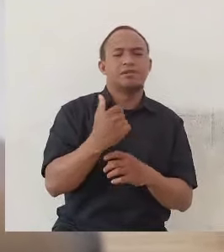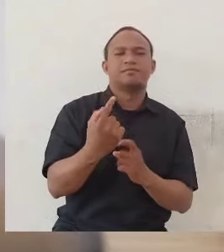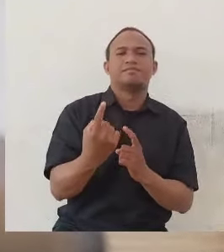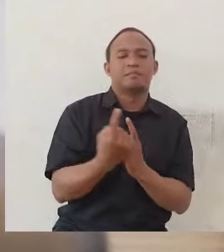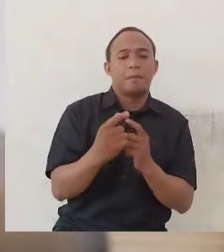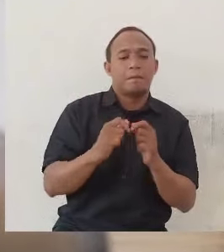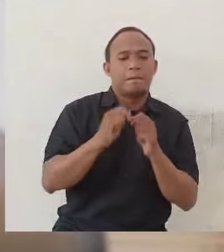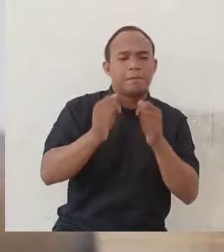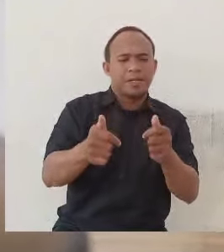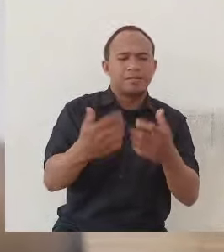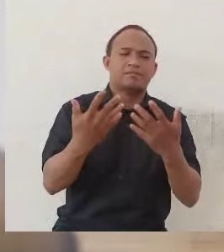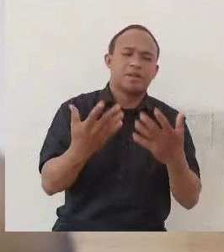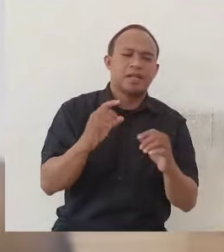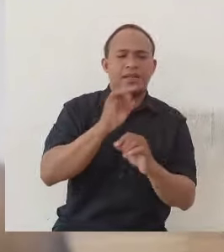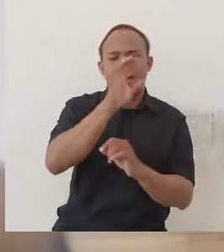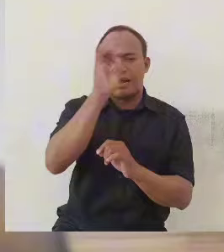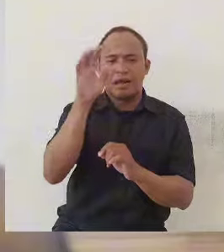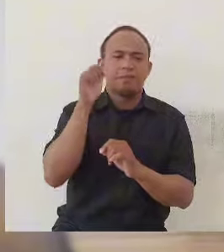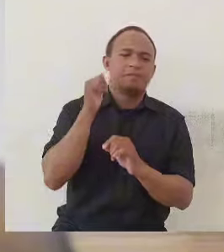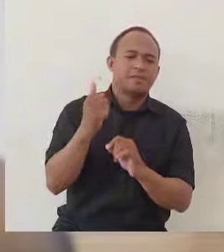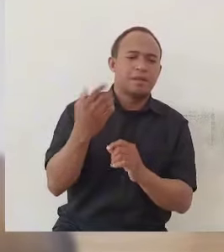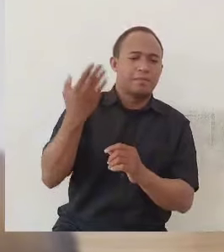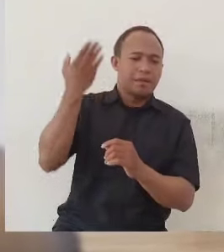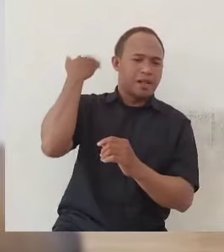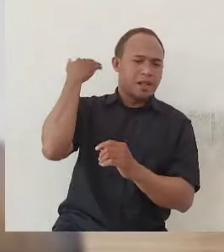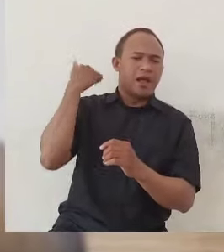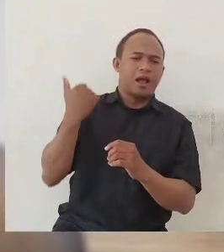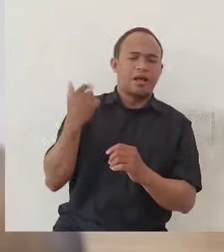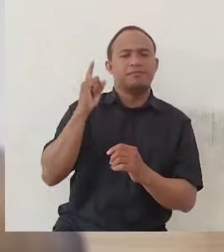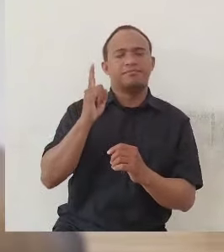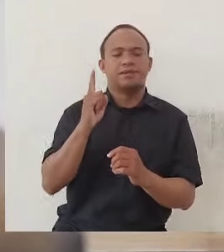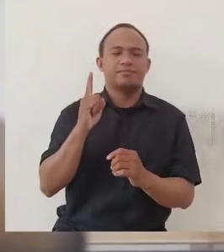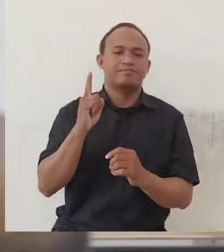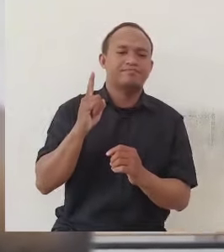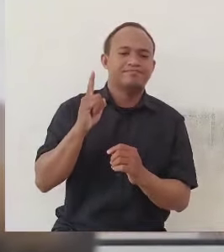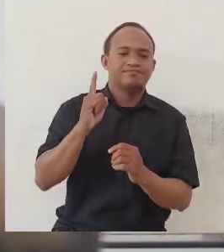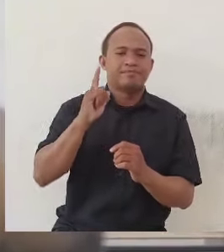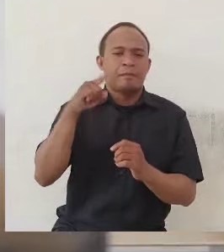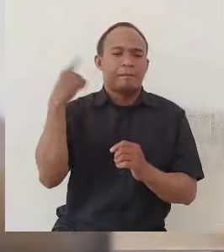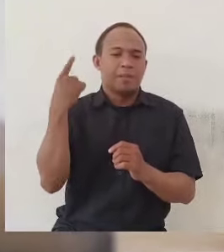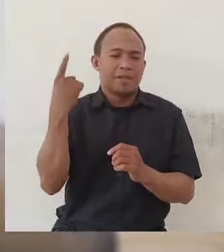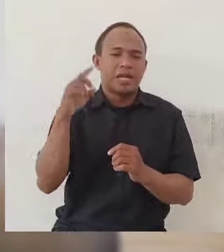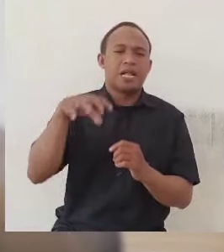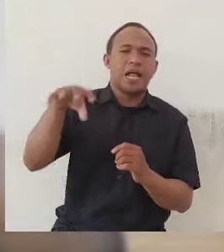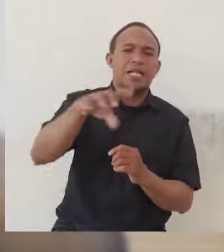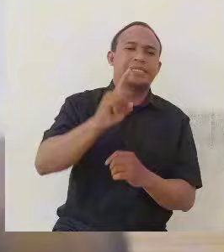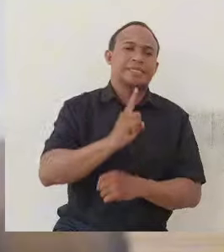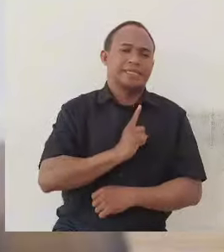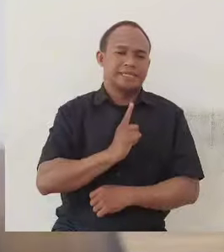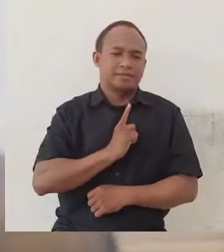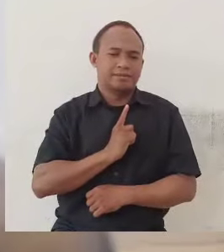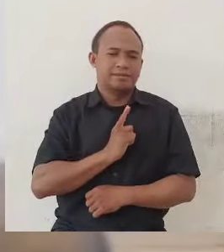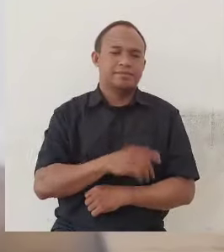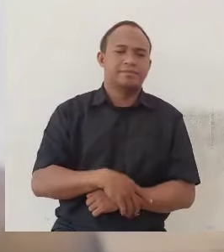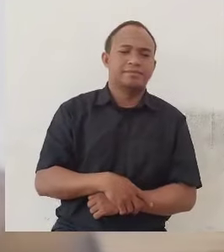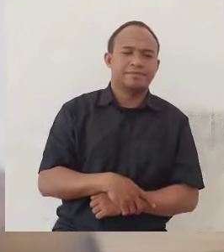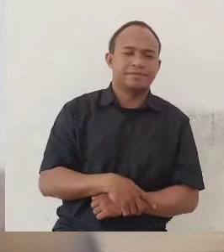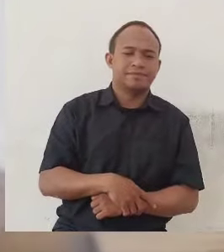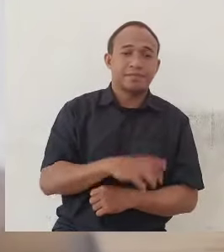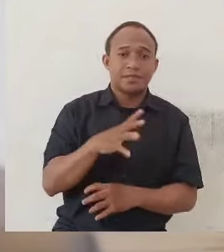justru seakan-akan dibeli dari pihak lain. Belakangan baru diketahui ternyata aset itu adalah milik pemerintah daerah